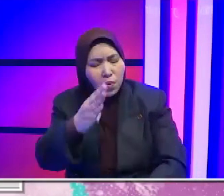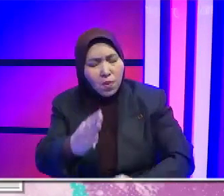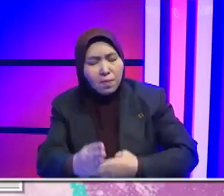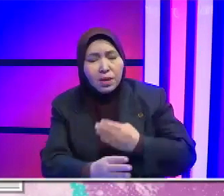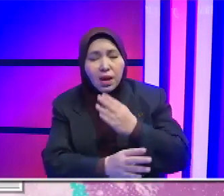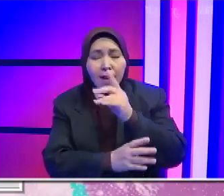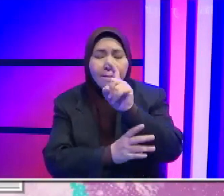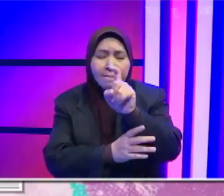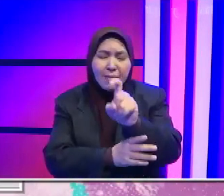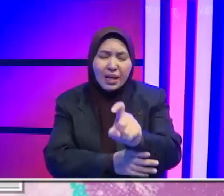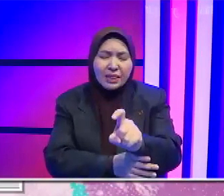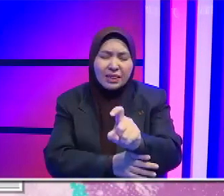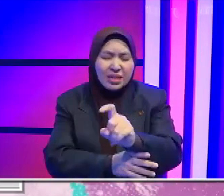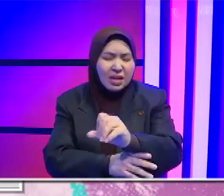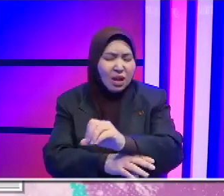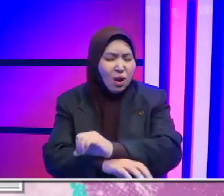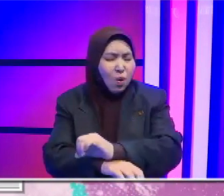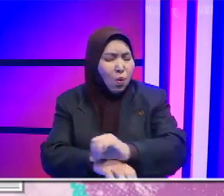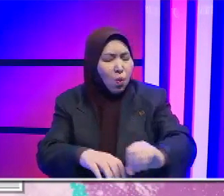ميتا